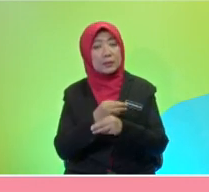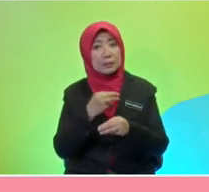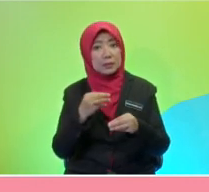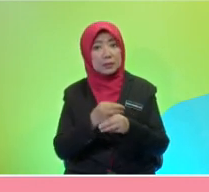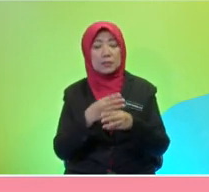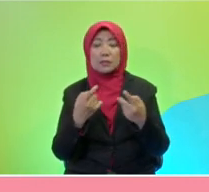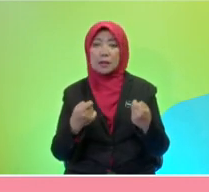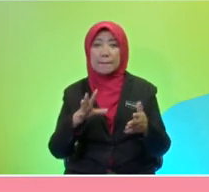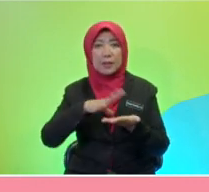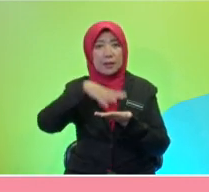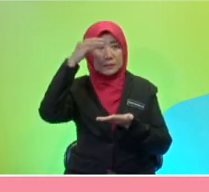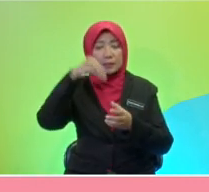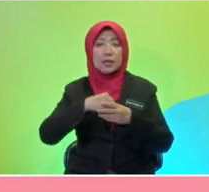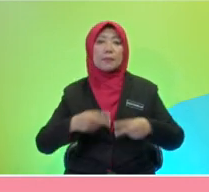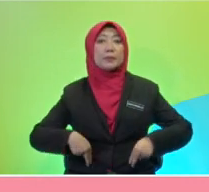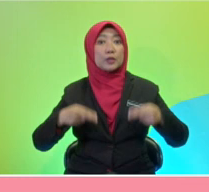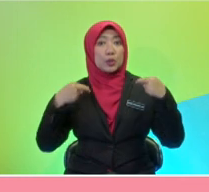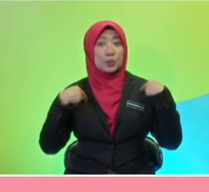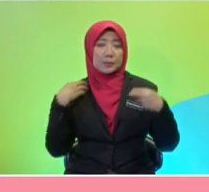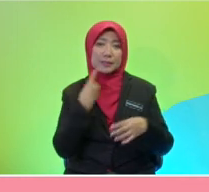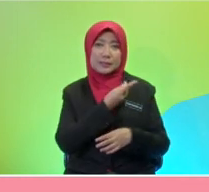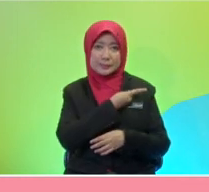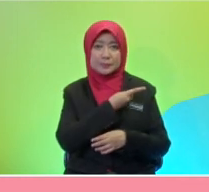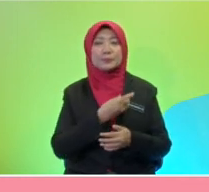pelajari dalam kehidupan sehari-hari